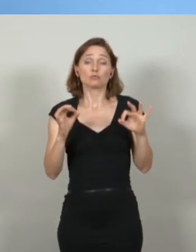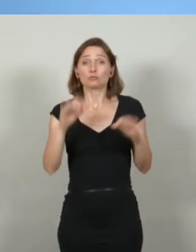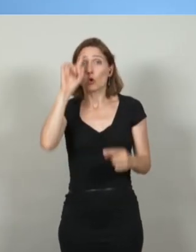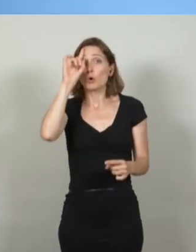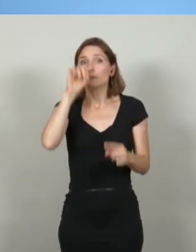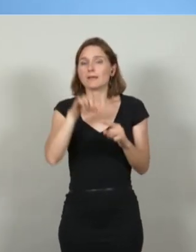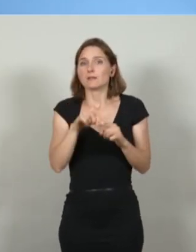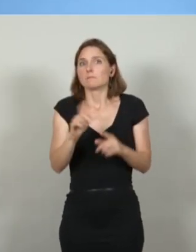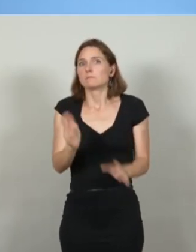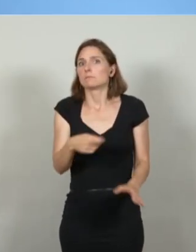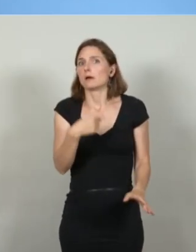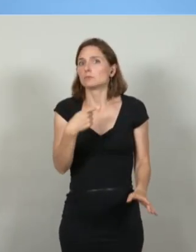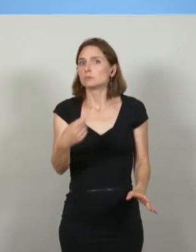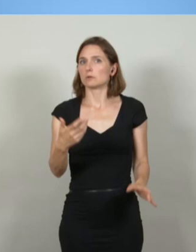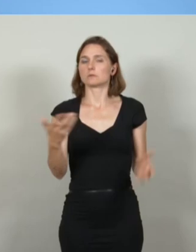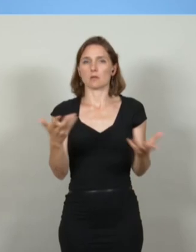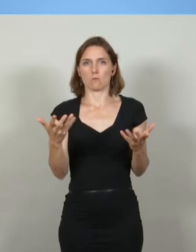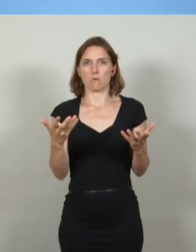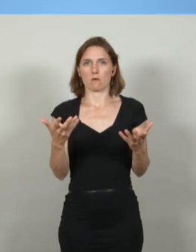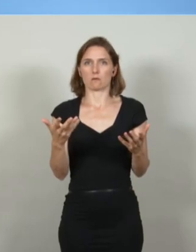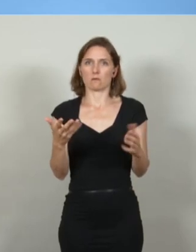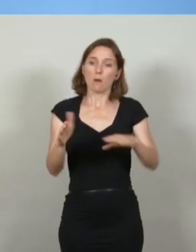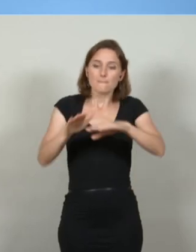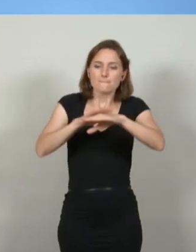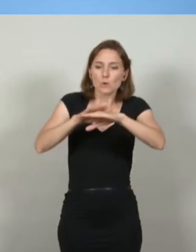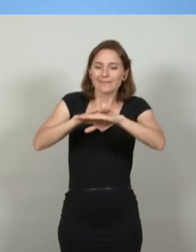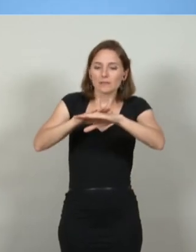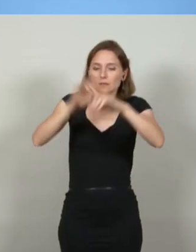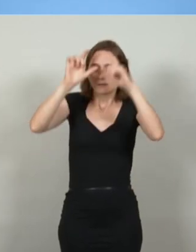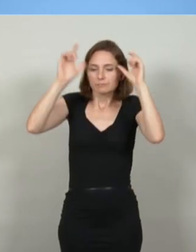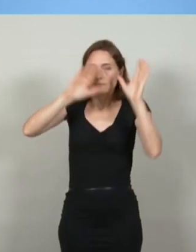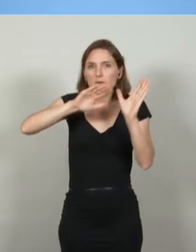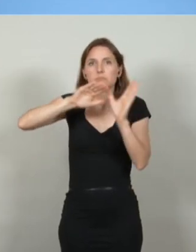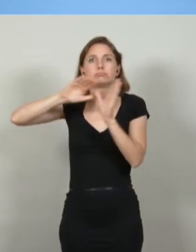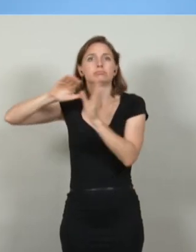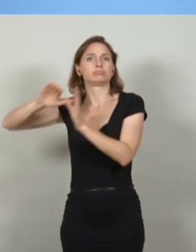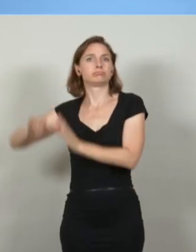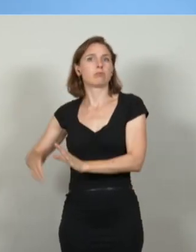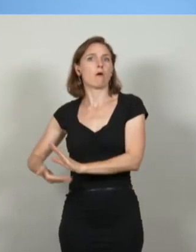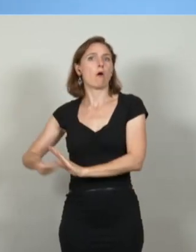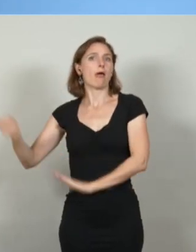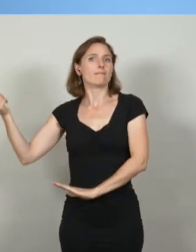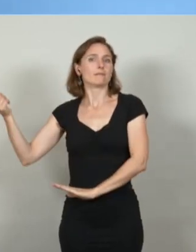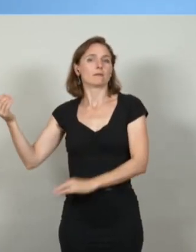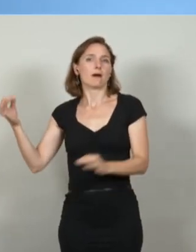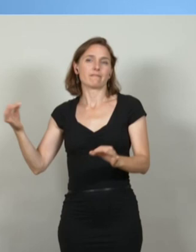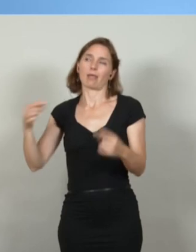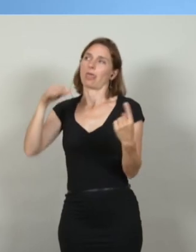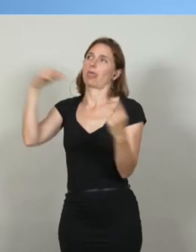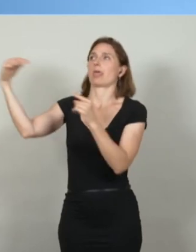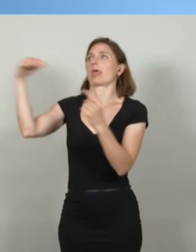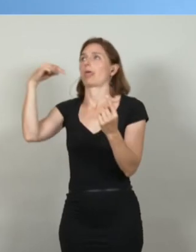évidemment de dépolitiser en termes politiciens de la candidature